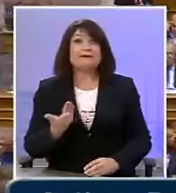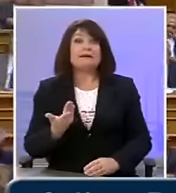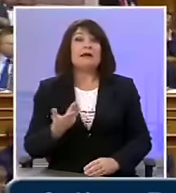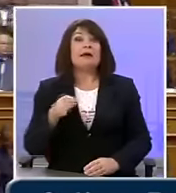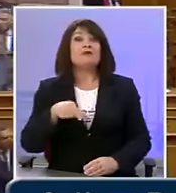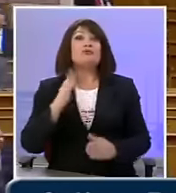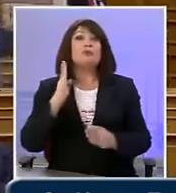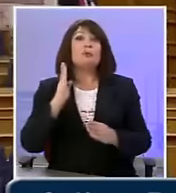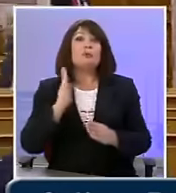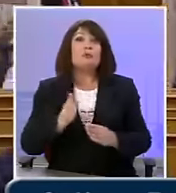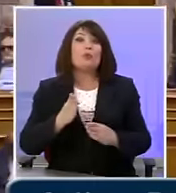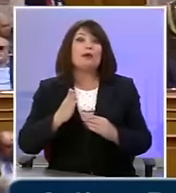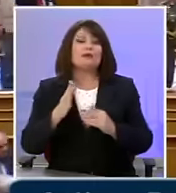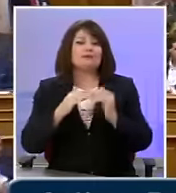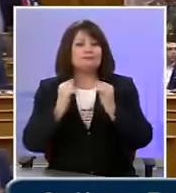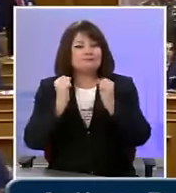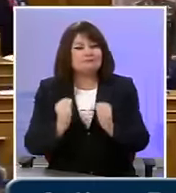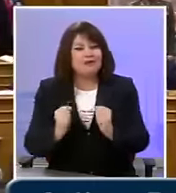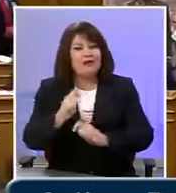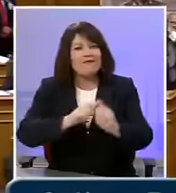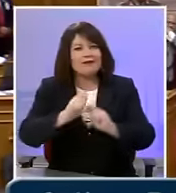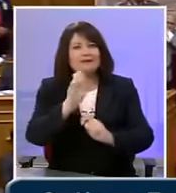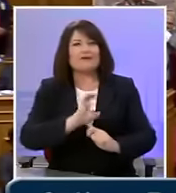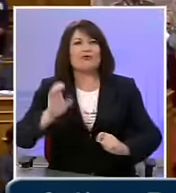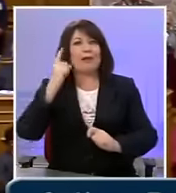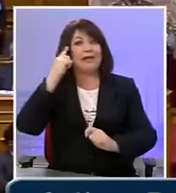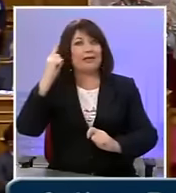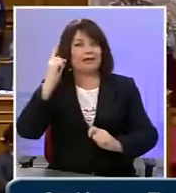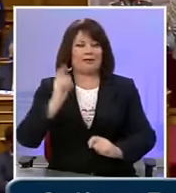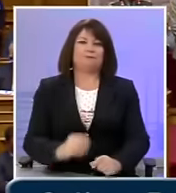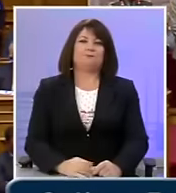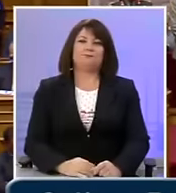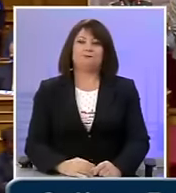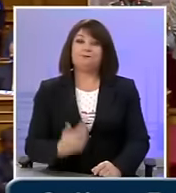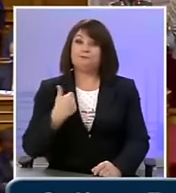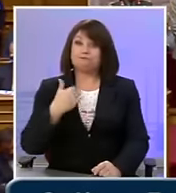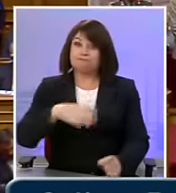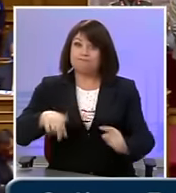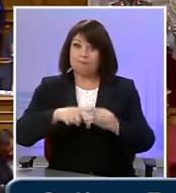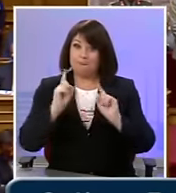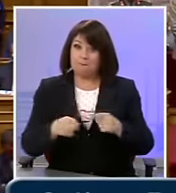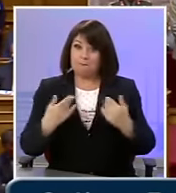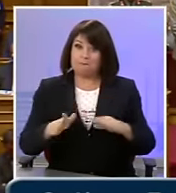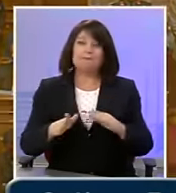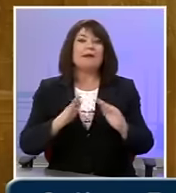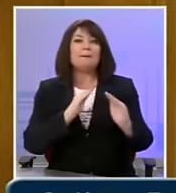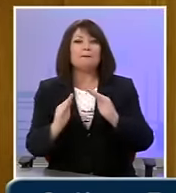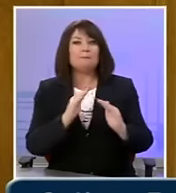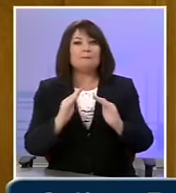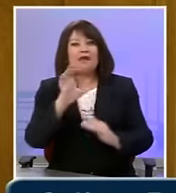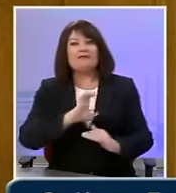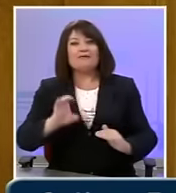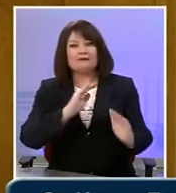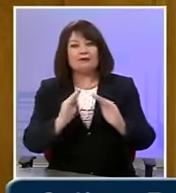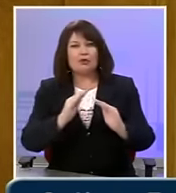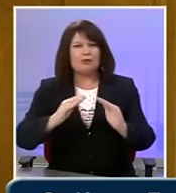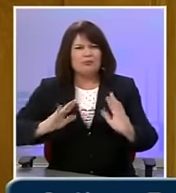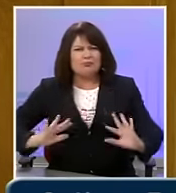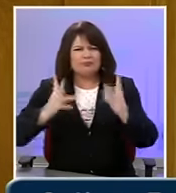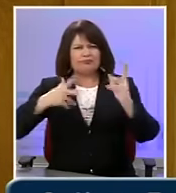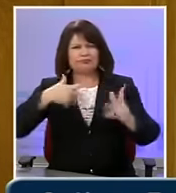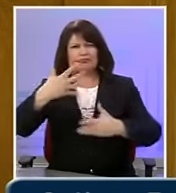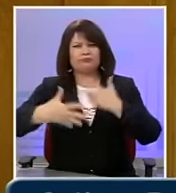την ευρωπαϊκή ιδέα. Προστατεύσατε με την απόφασή σας αυτή την Ευρώπη από αναταραχές που θα